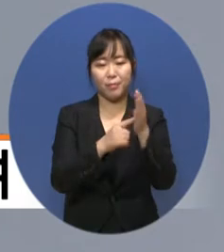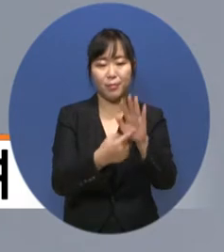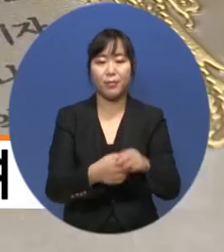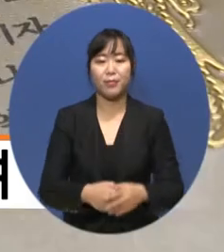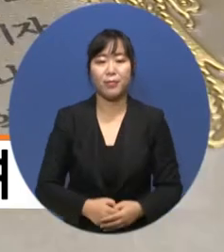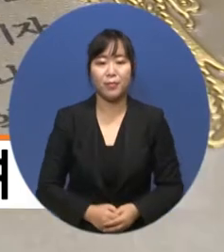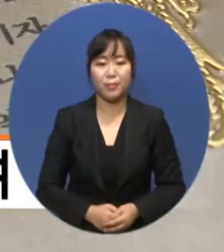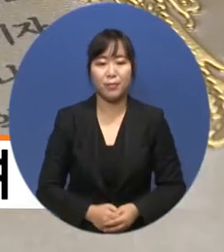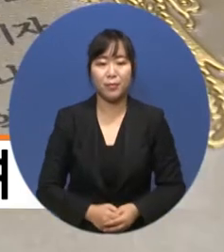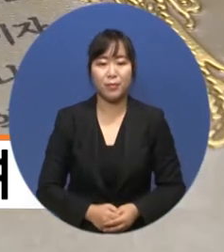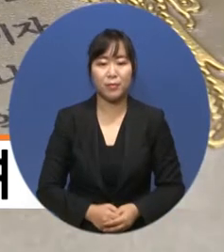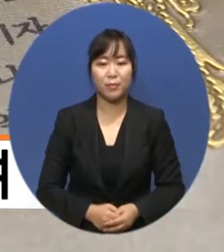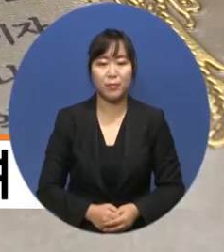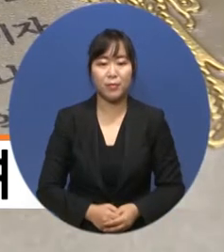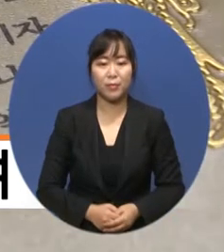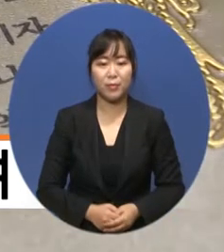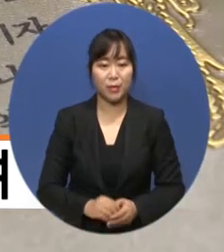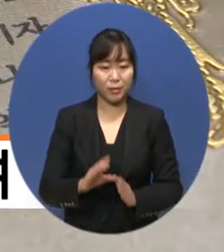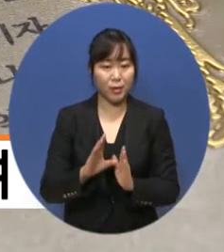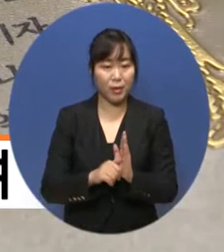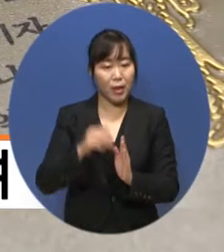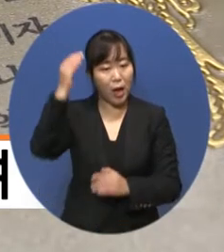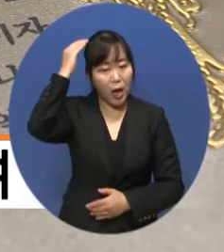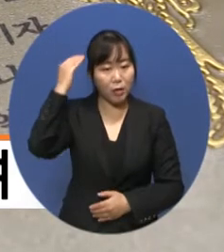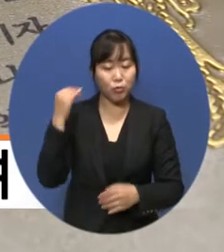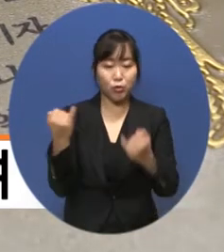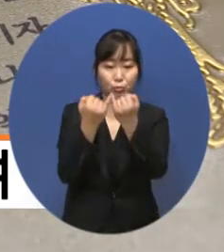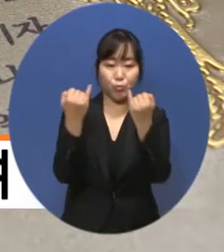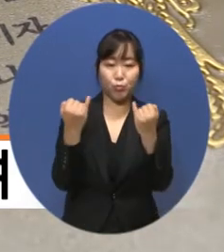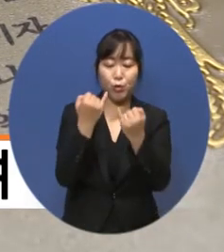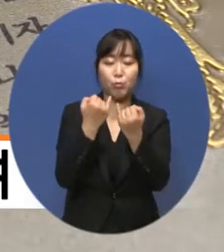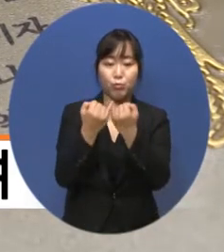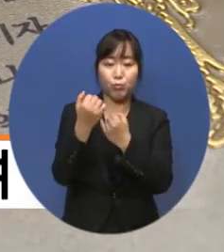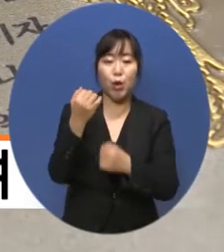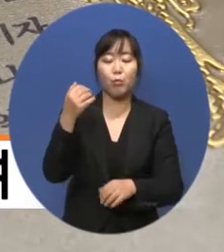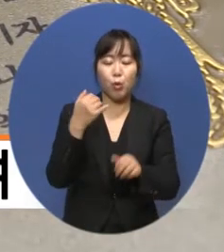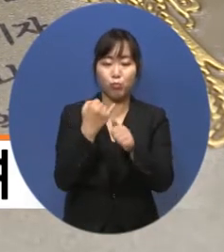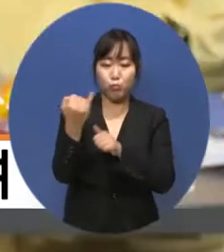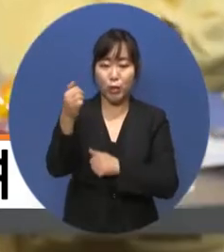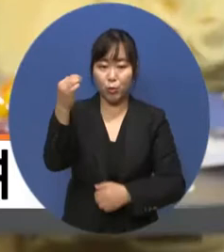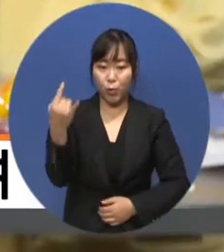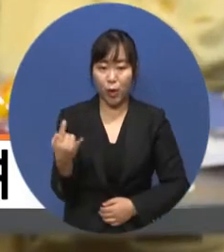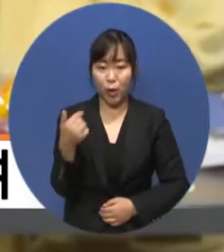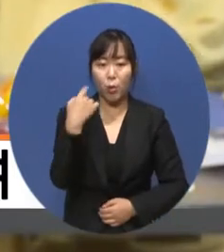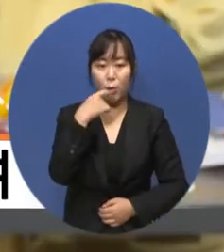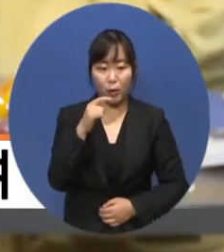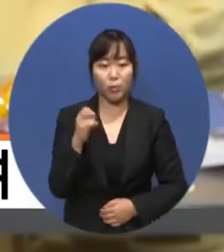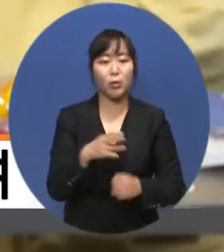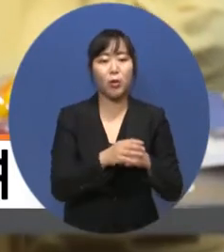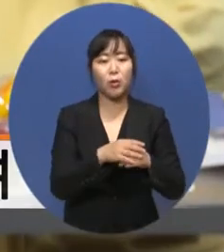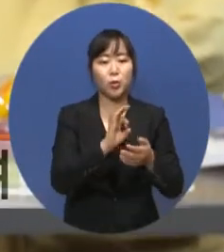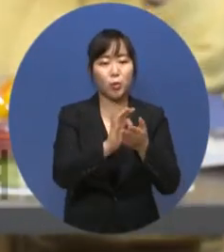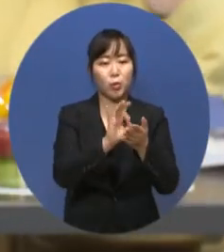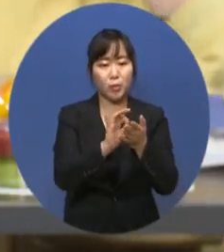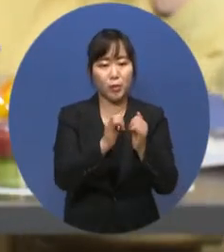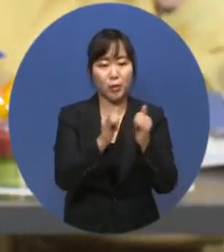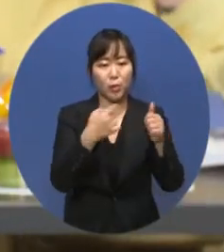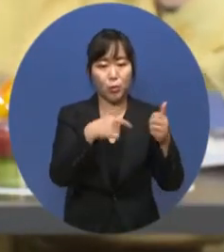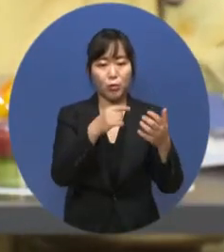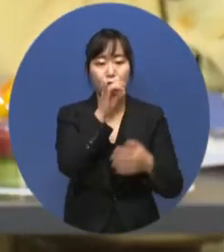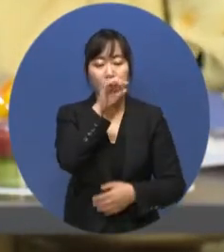진행됐습니다. 이날 시상식에는 한국부인회 황지영 씨와 소비자교육중앙회 김혜경